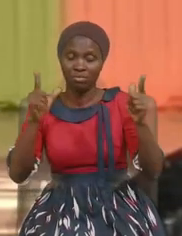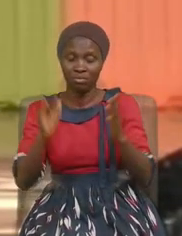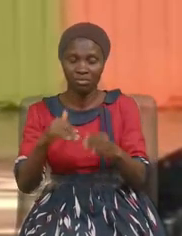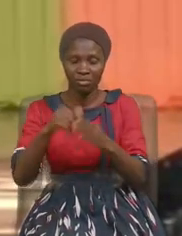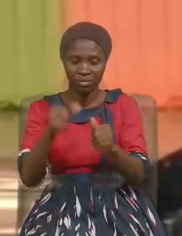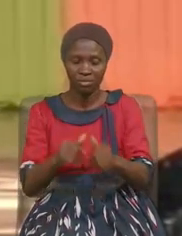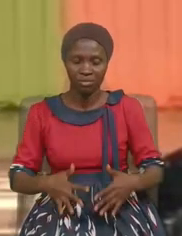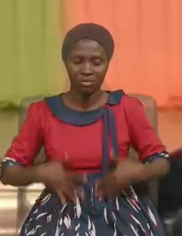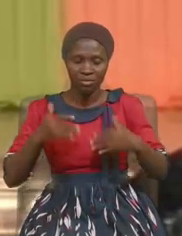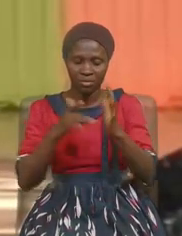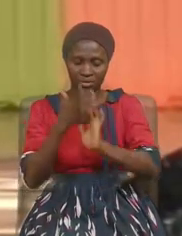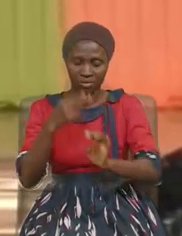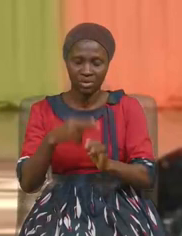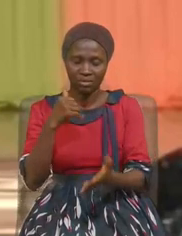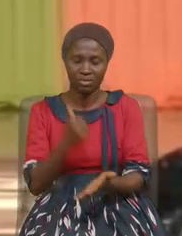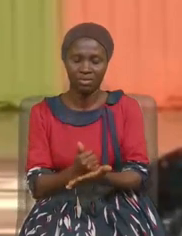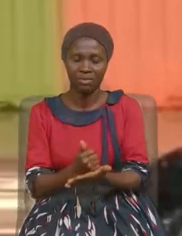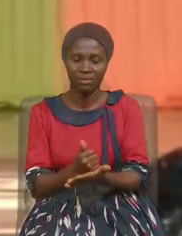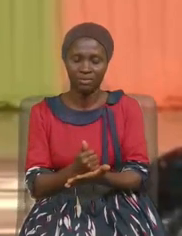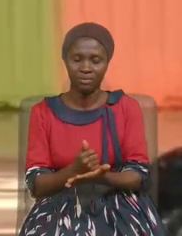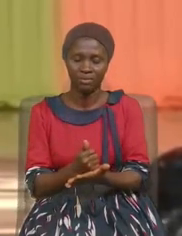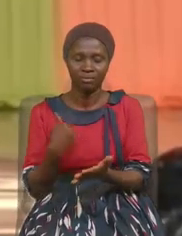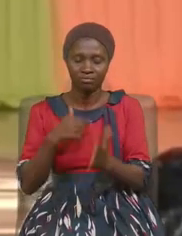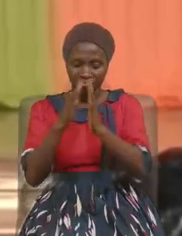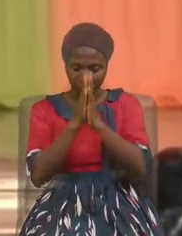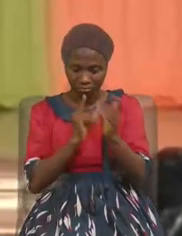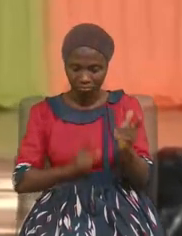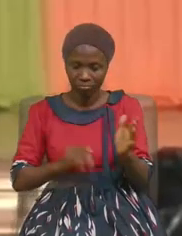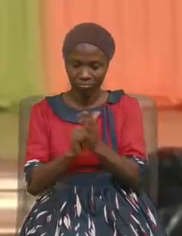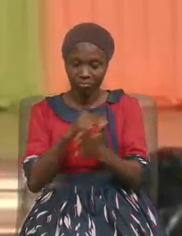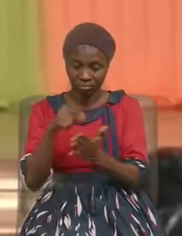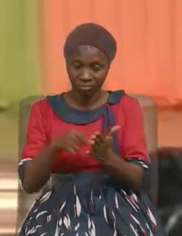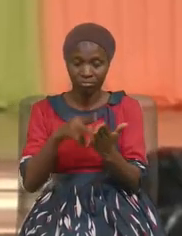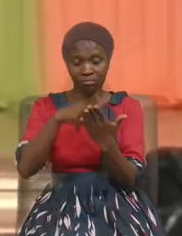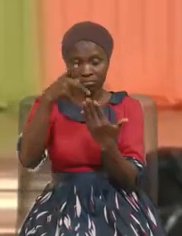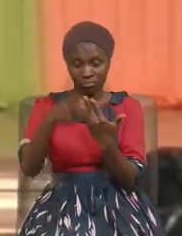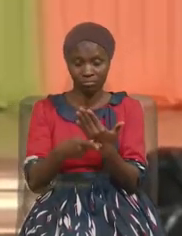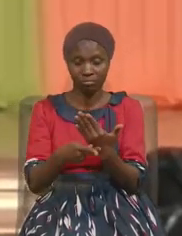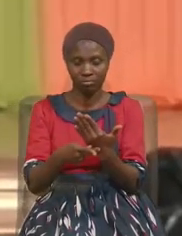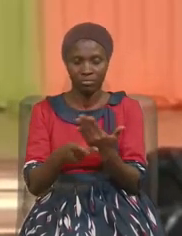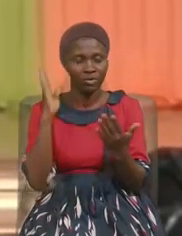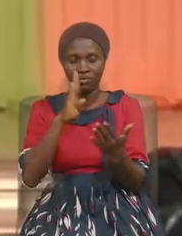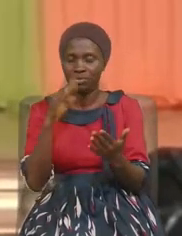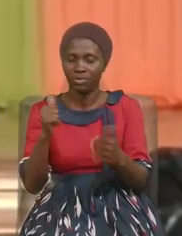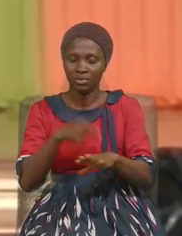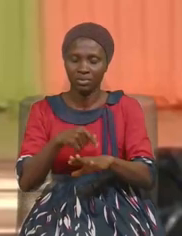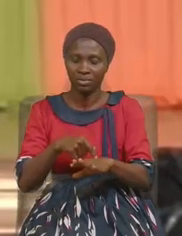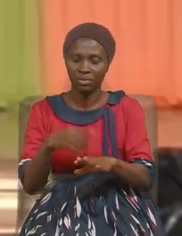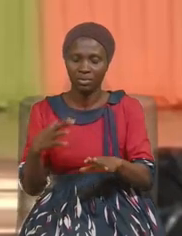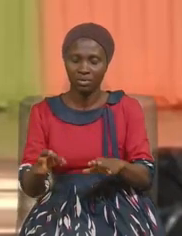de Jésus. Nous prions, Seigneur, que cette retraite soit un moment de